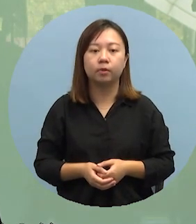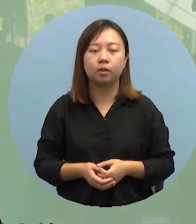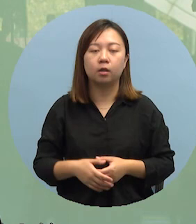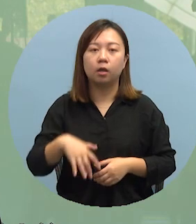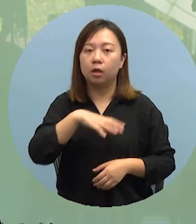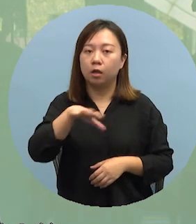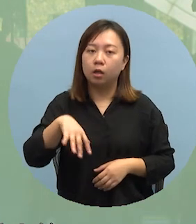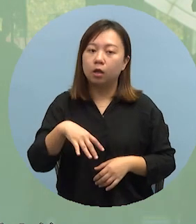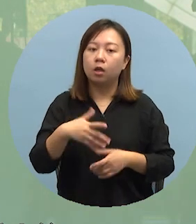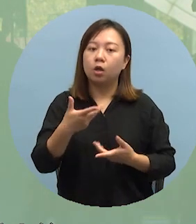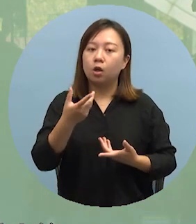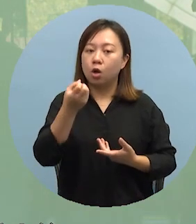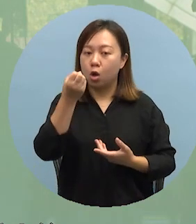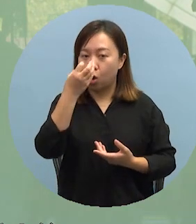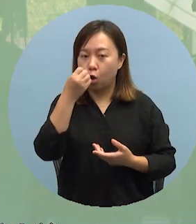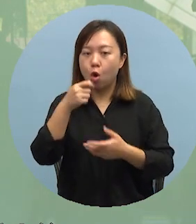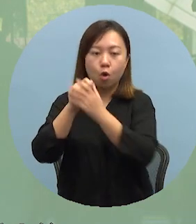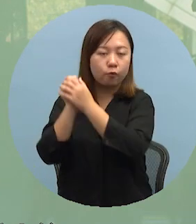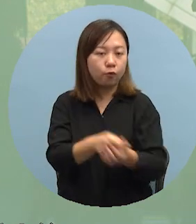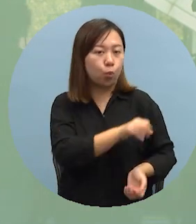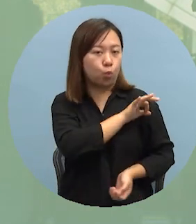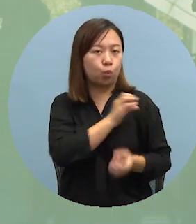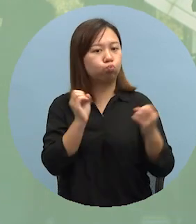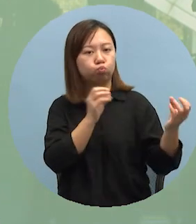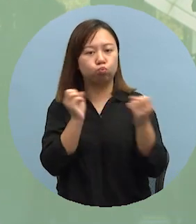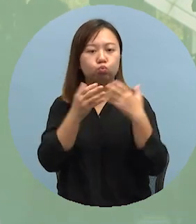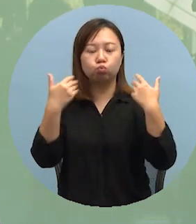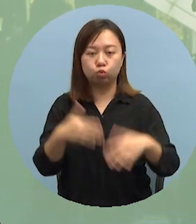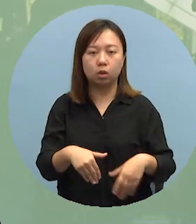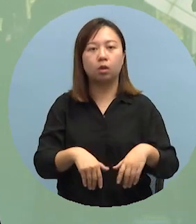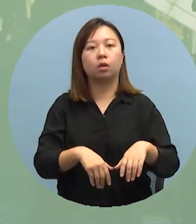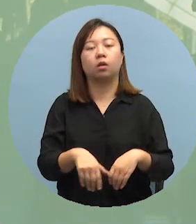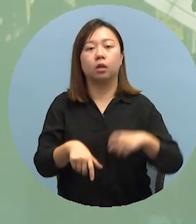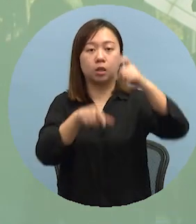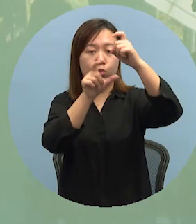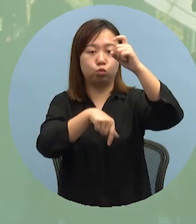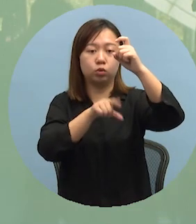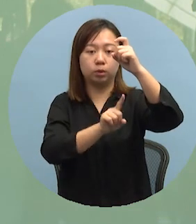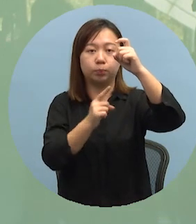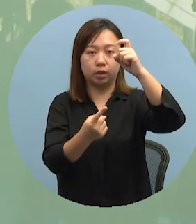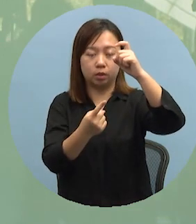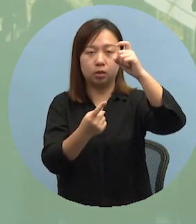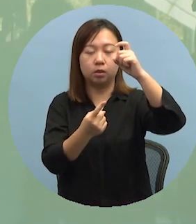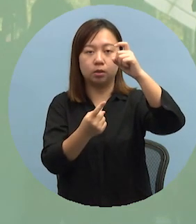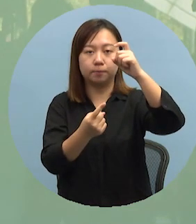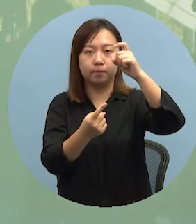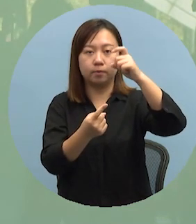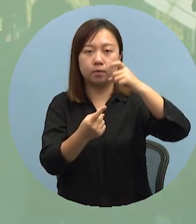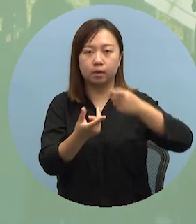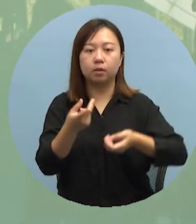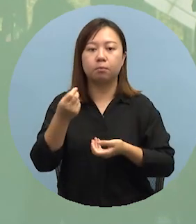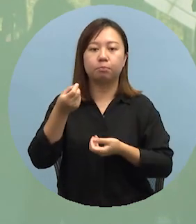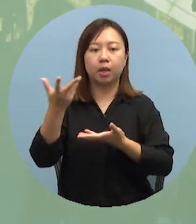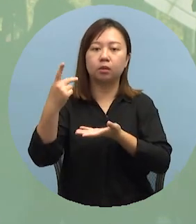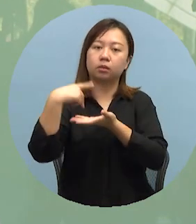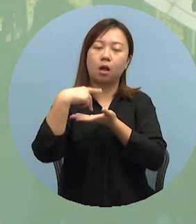同高爾夫球會同傾咗咧，我哋就會喺9月11日咧就開始借翻個場